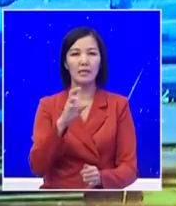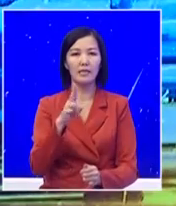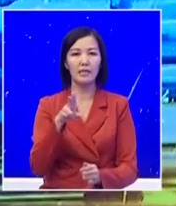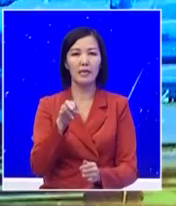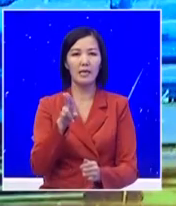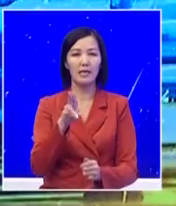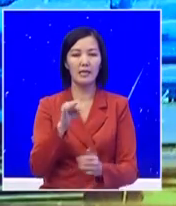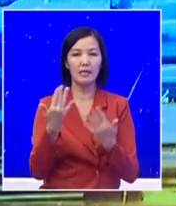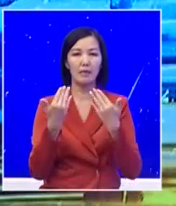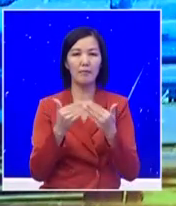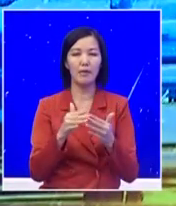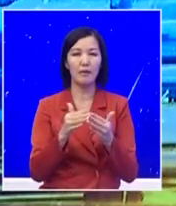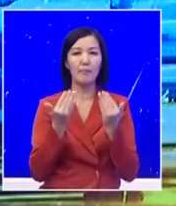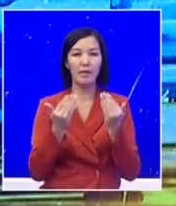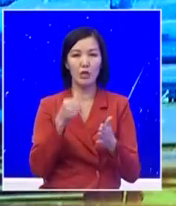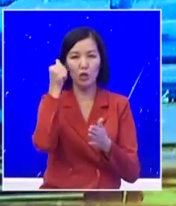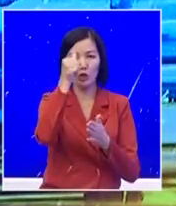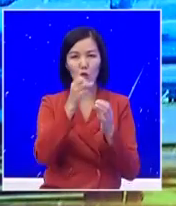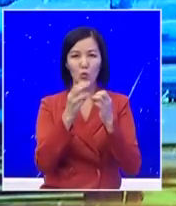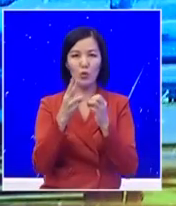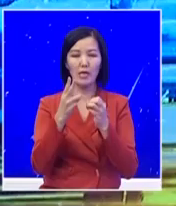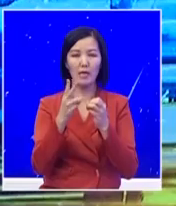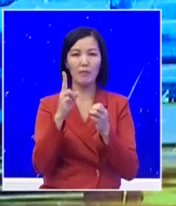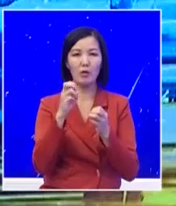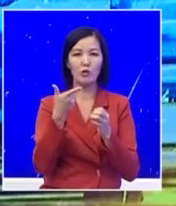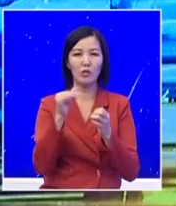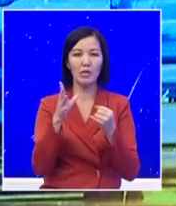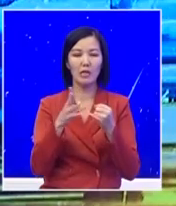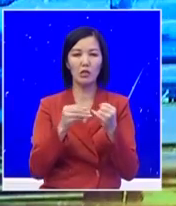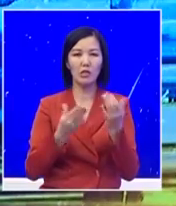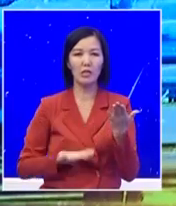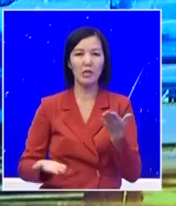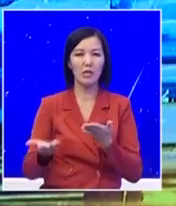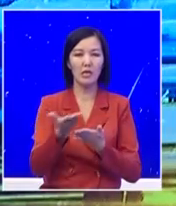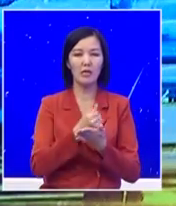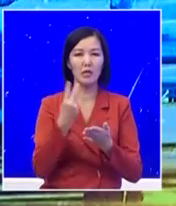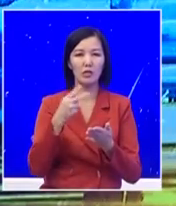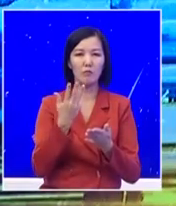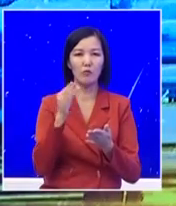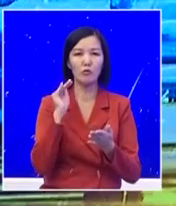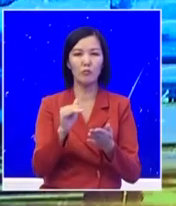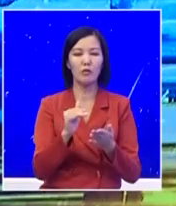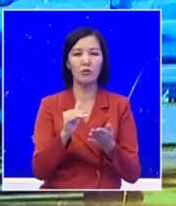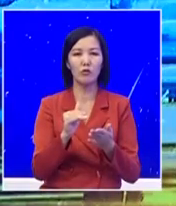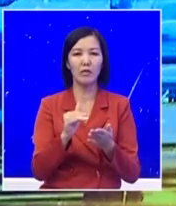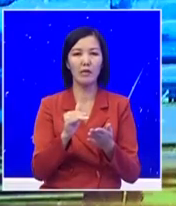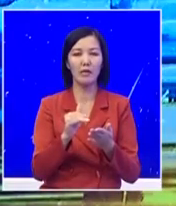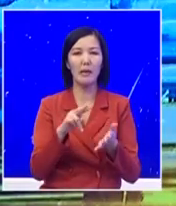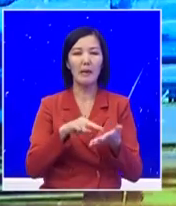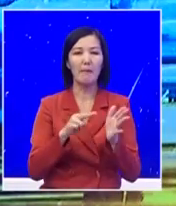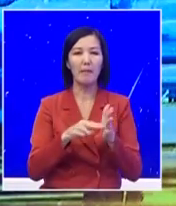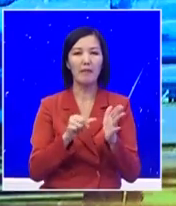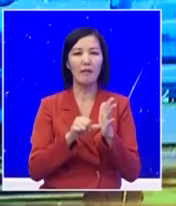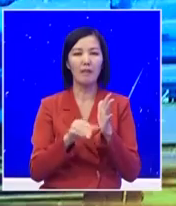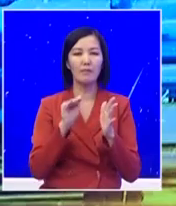Ескелділіктер биыл 12200 гектар алқаптың егінін орды. 23000 тоннадай астықты қамбаға құйды. Меже 60000